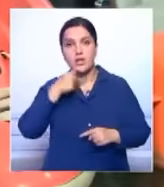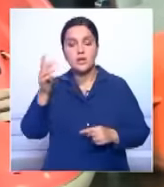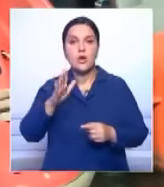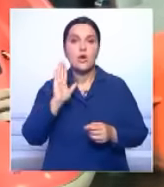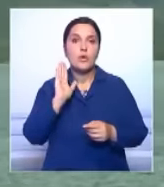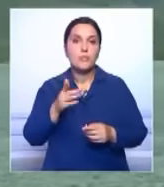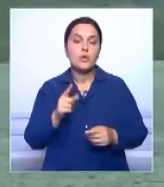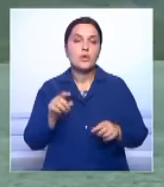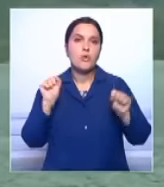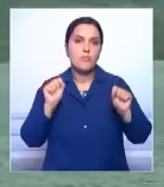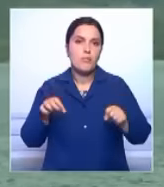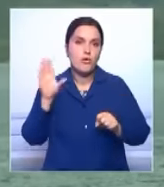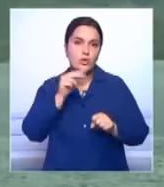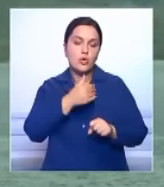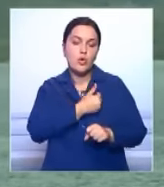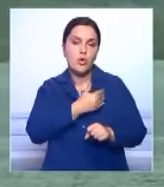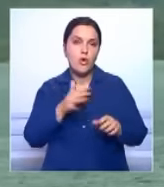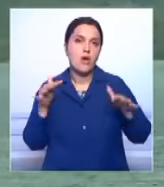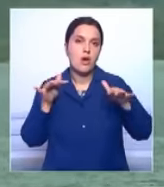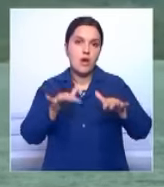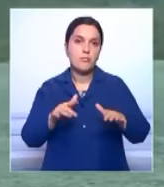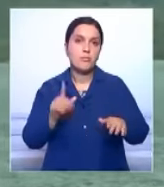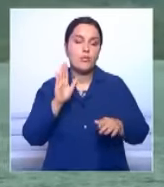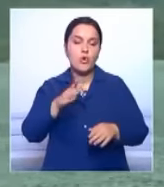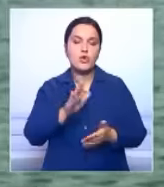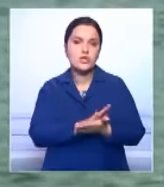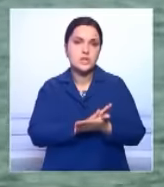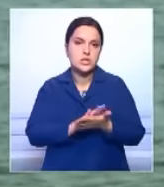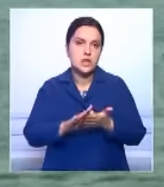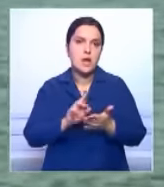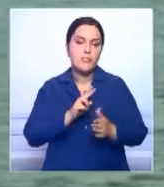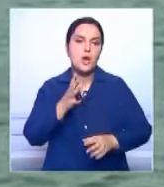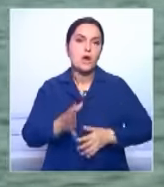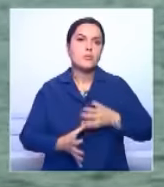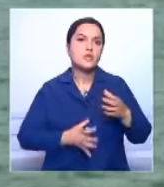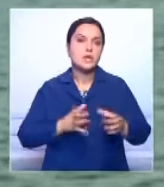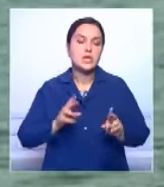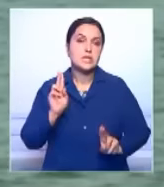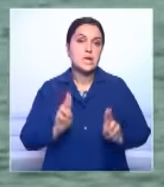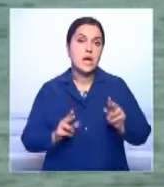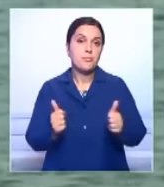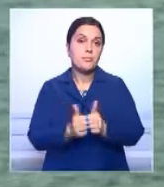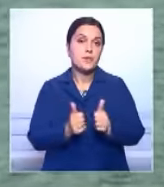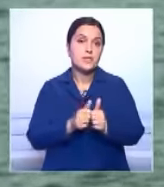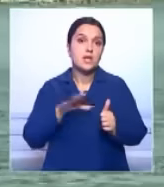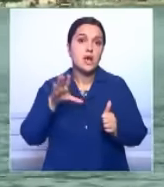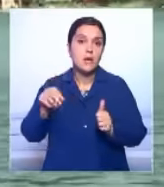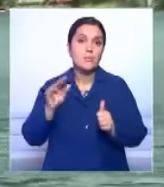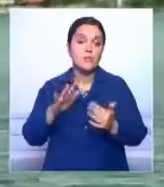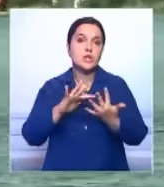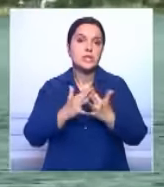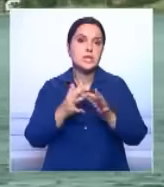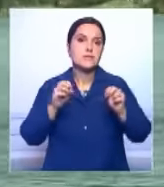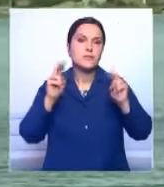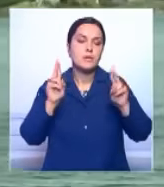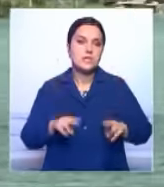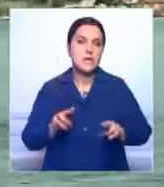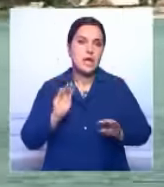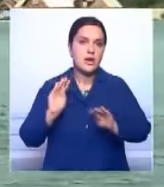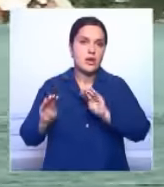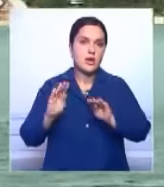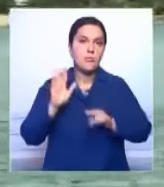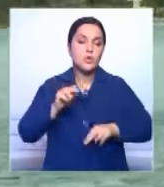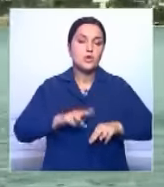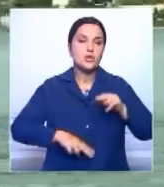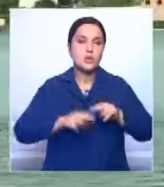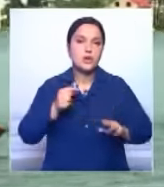побережье превратят в муниципальный пляж, который соответствует международным стандартам. А по соседству разместят этнодеревню. На